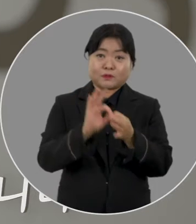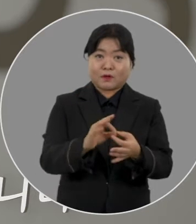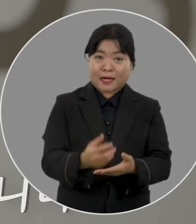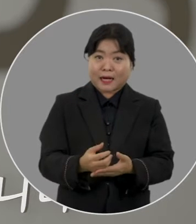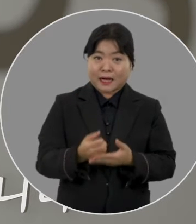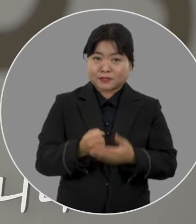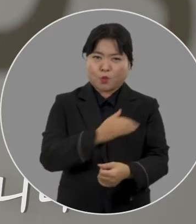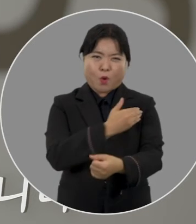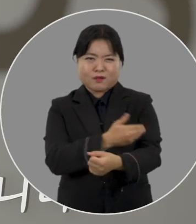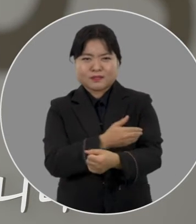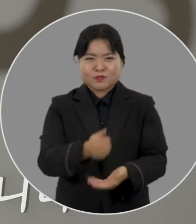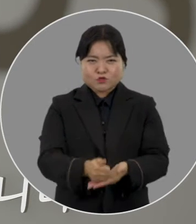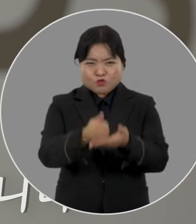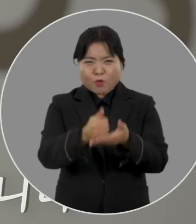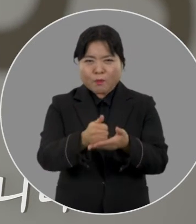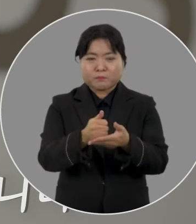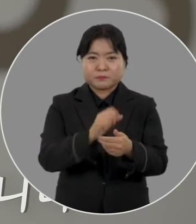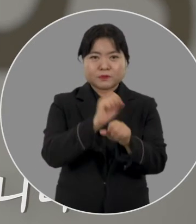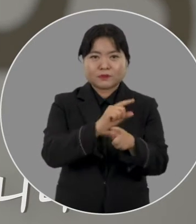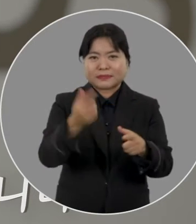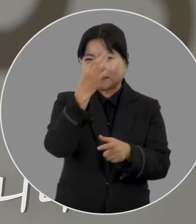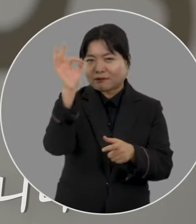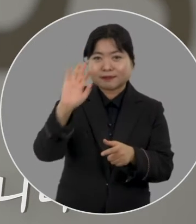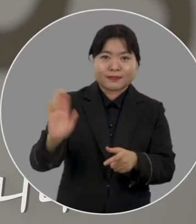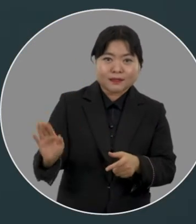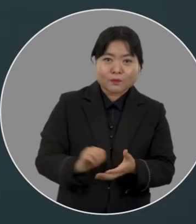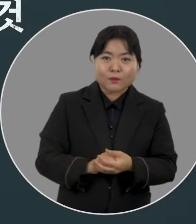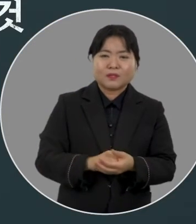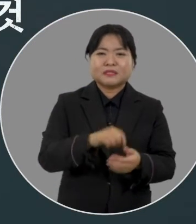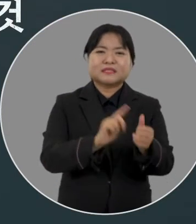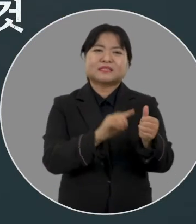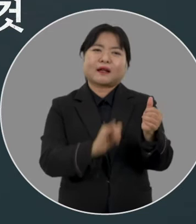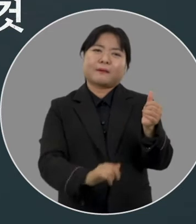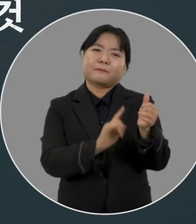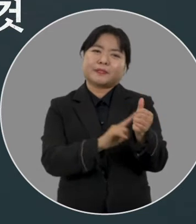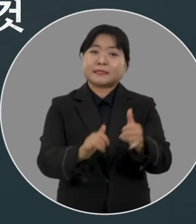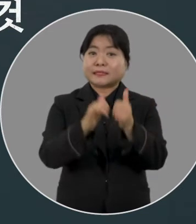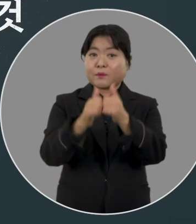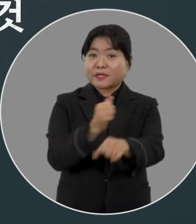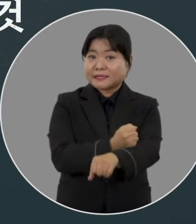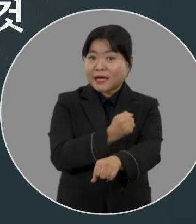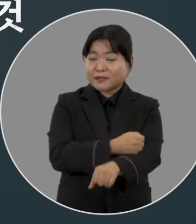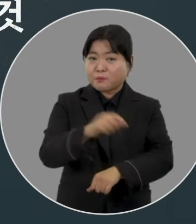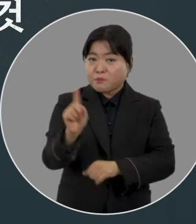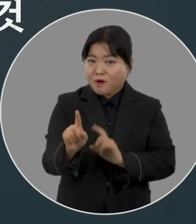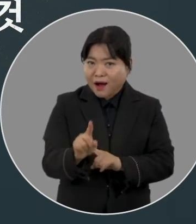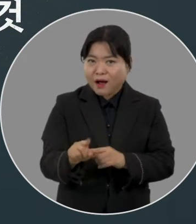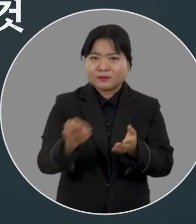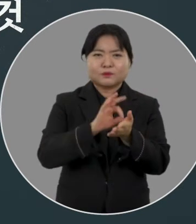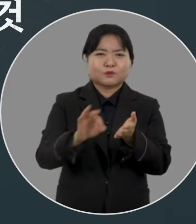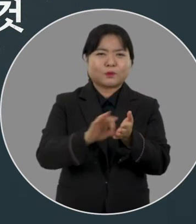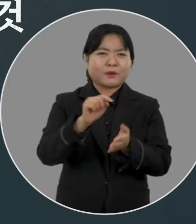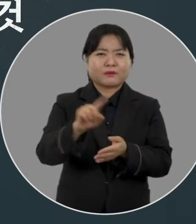가진 권리, 존엄성 이걸 인정하는 것이 아니라 이 사람이 이 사회에 기여한 게